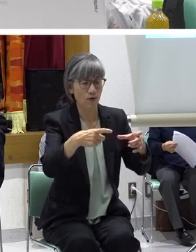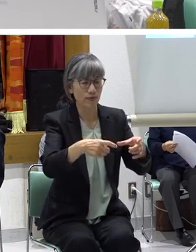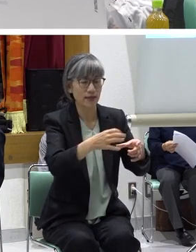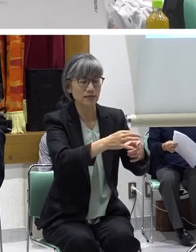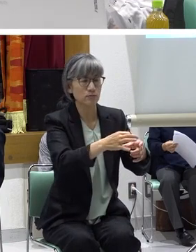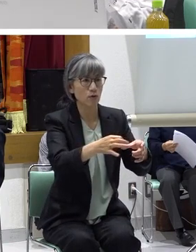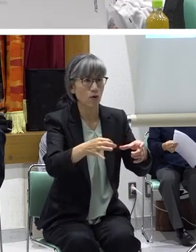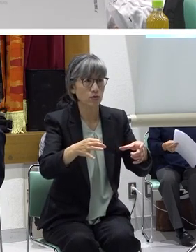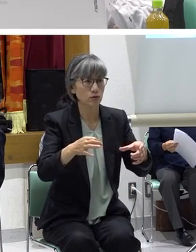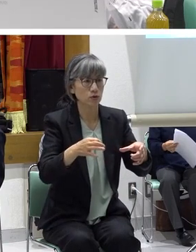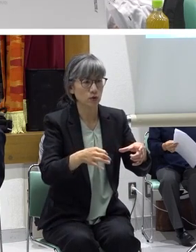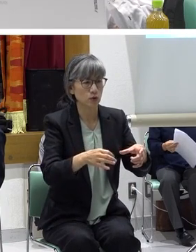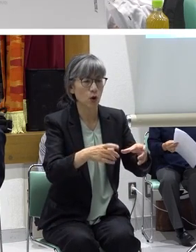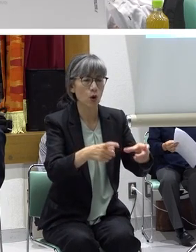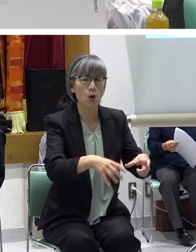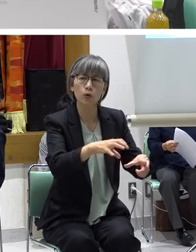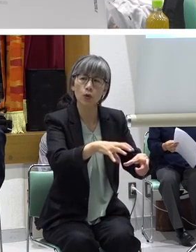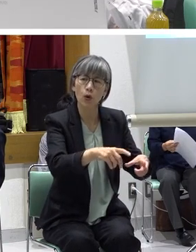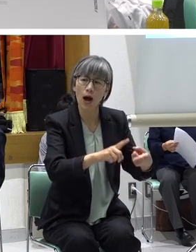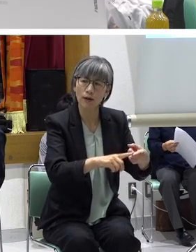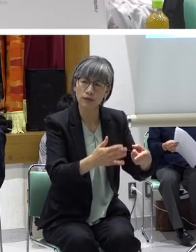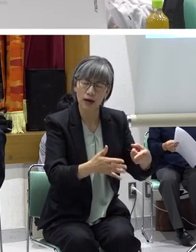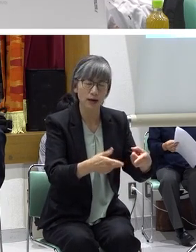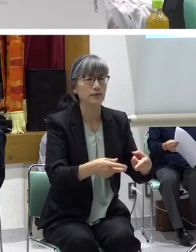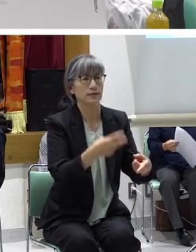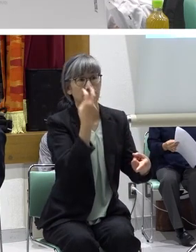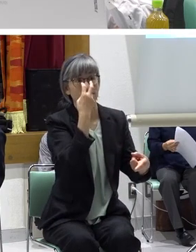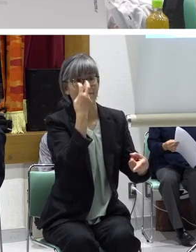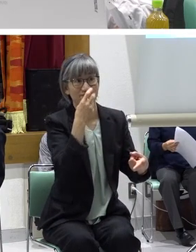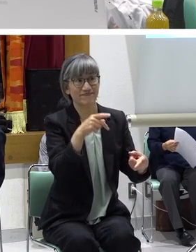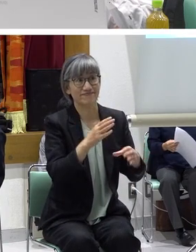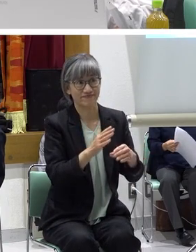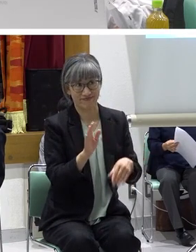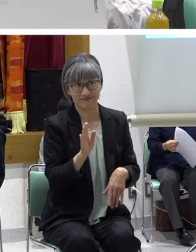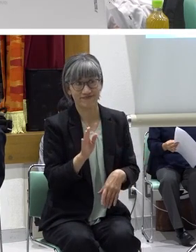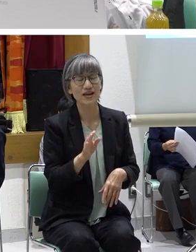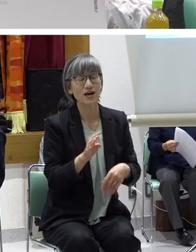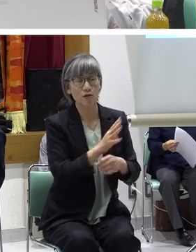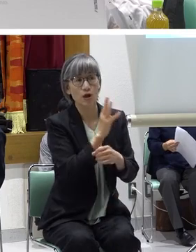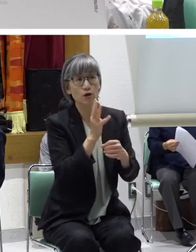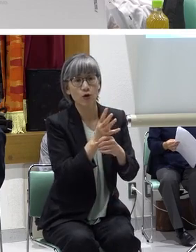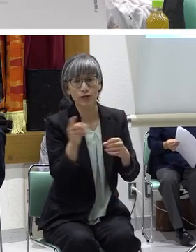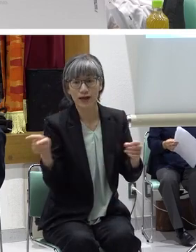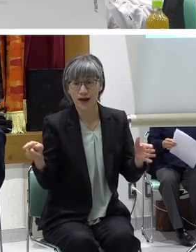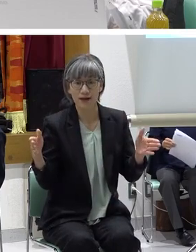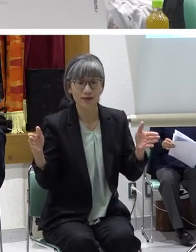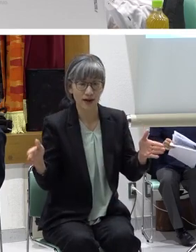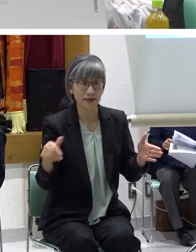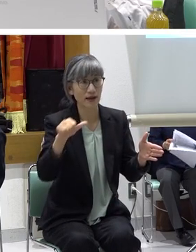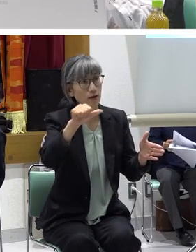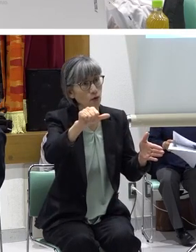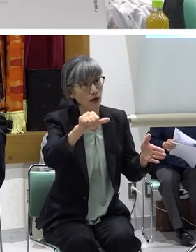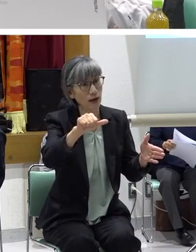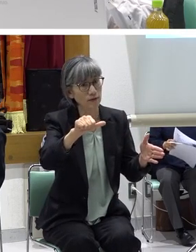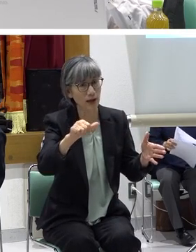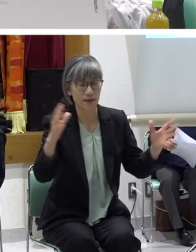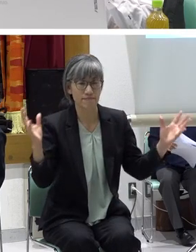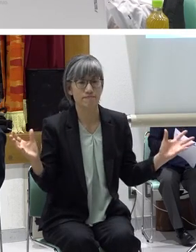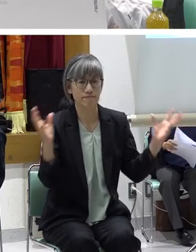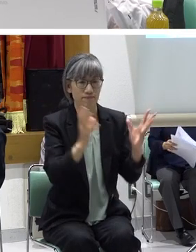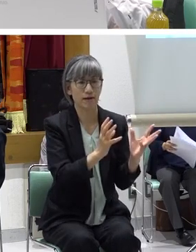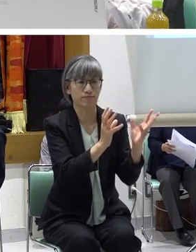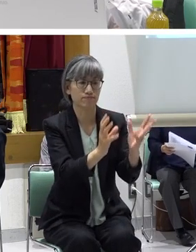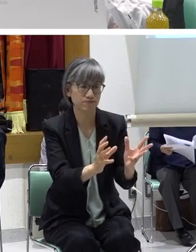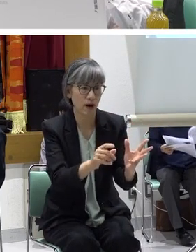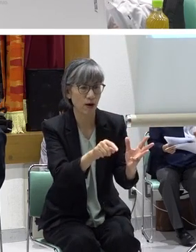。このような調査をこれまで4年間の間に6回ほど行って、改善してほ